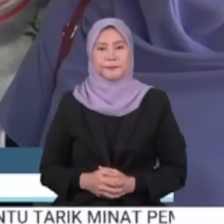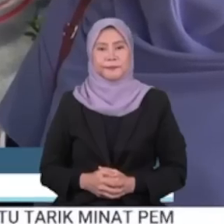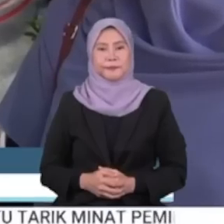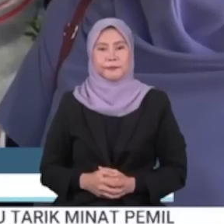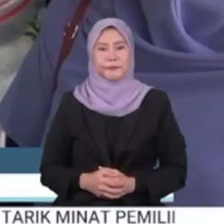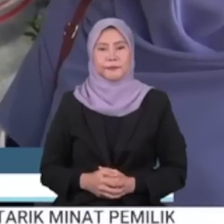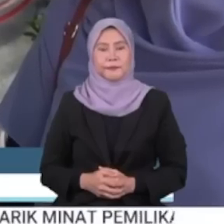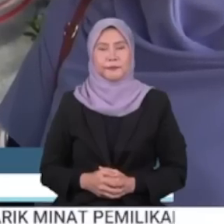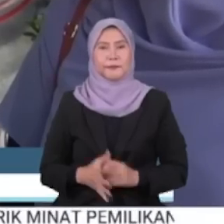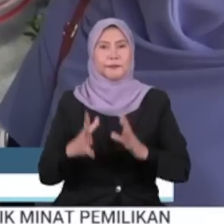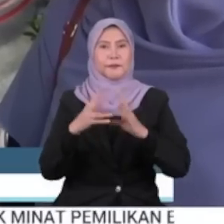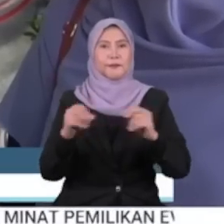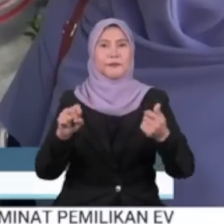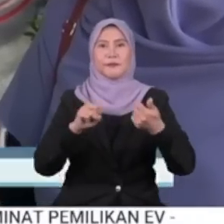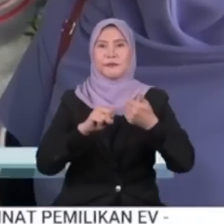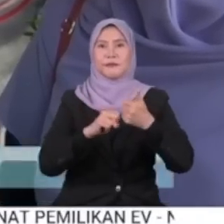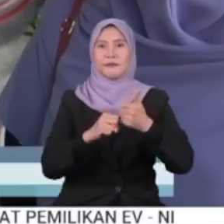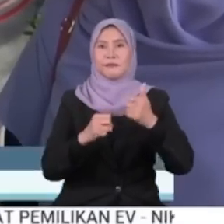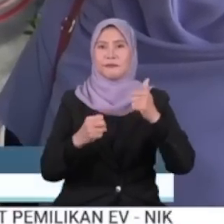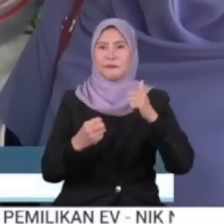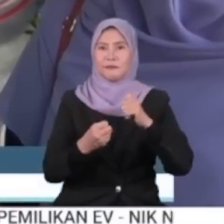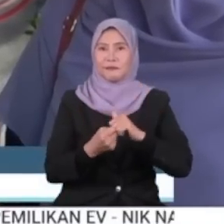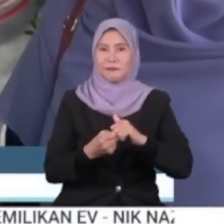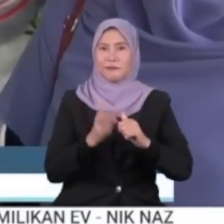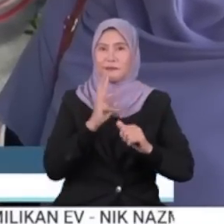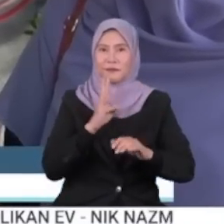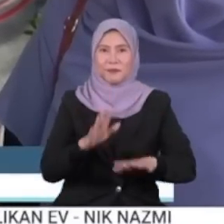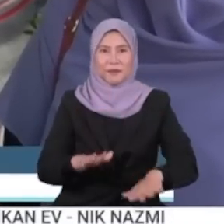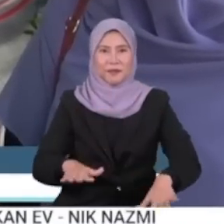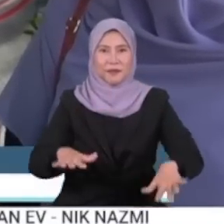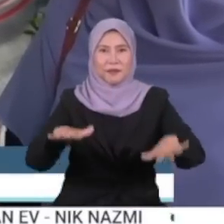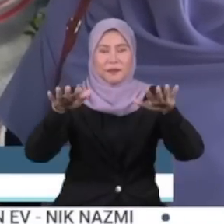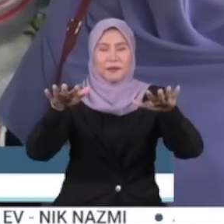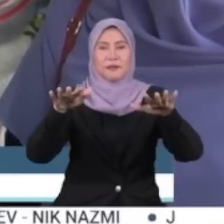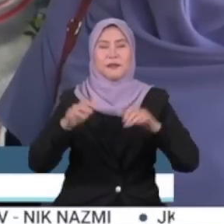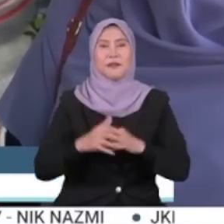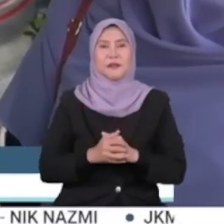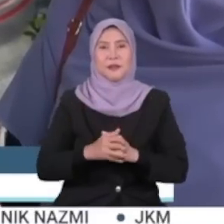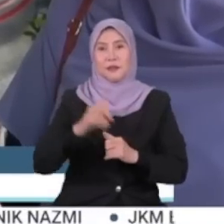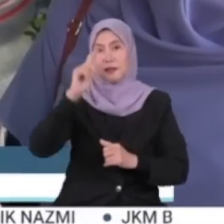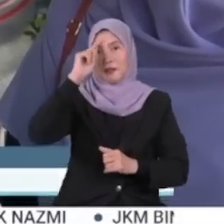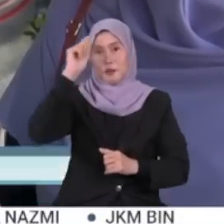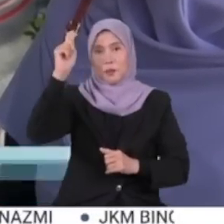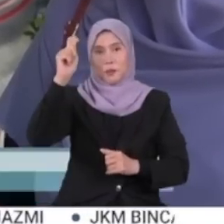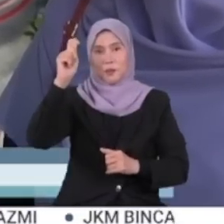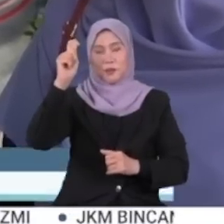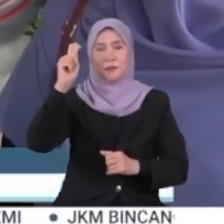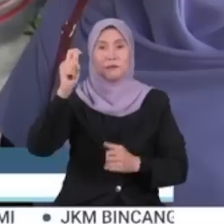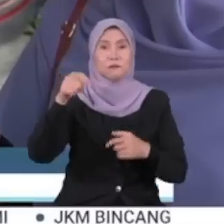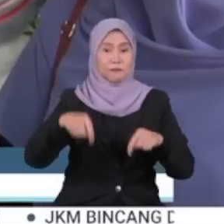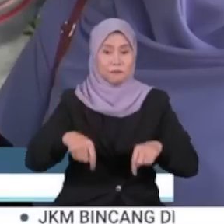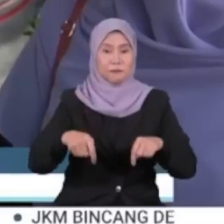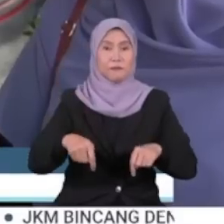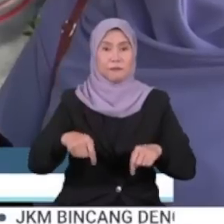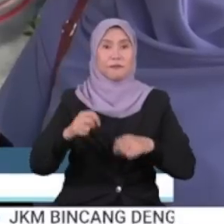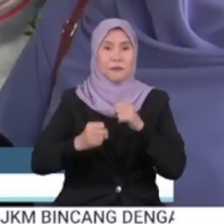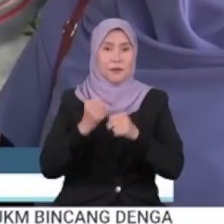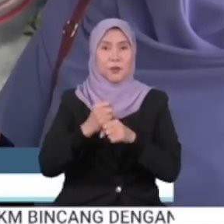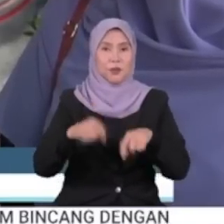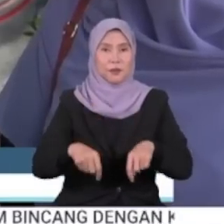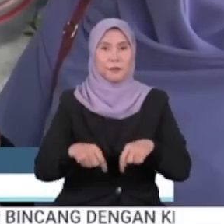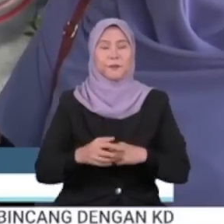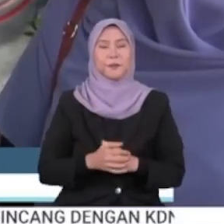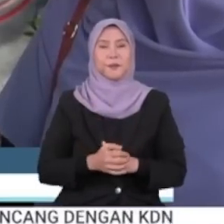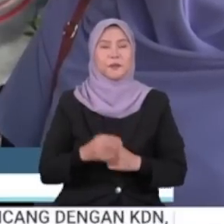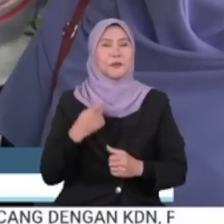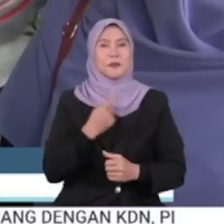Bagi menangani isu banjir di Terengganu pada tahun ini, kita